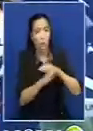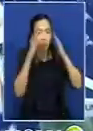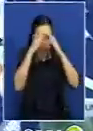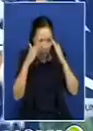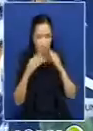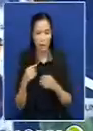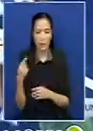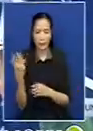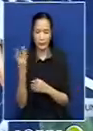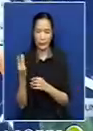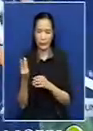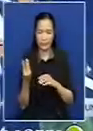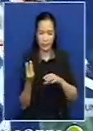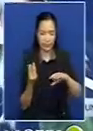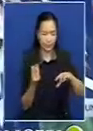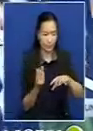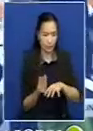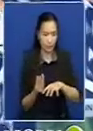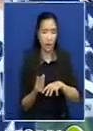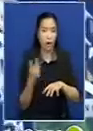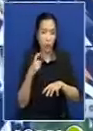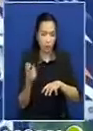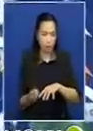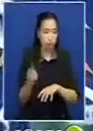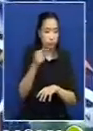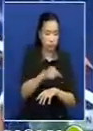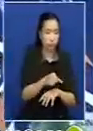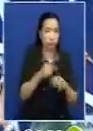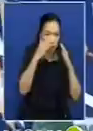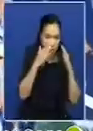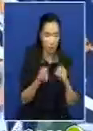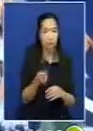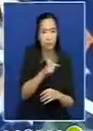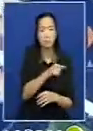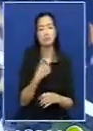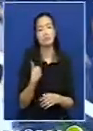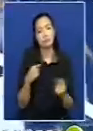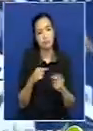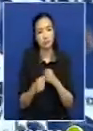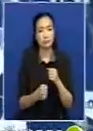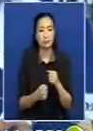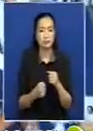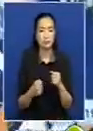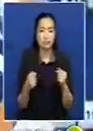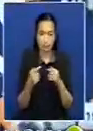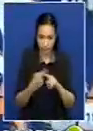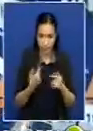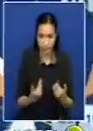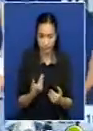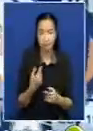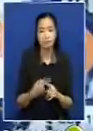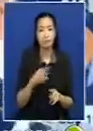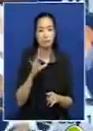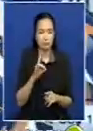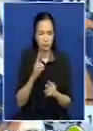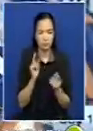าระวังและจับตากันอย่างใกล้ชิดนะครับเพราะว่ากรมอุตุนิยมวิทยาของไต้หวันคาดการไว้นะครับว่าในปีนี้ครับในช่วงของเดือนสิงหาคมมีโอกาสที่